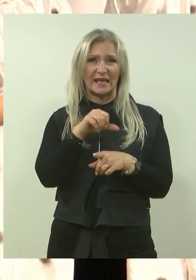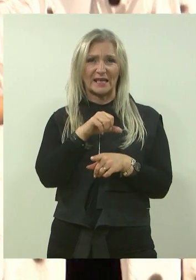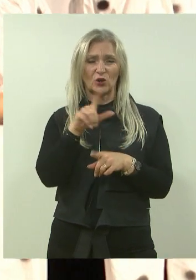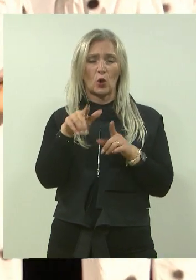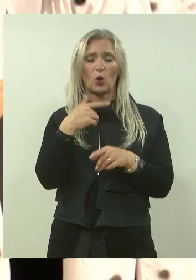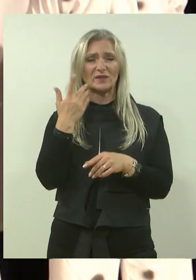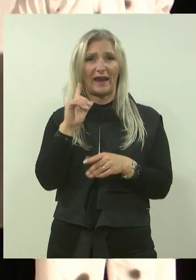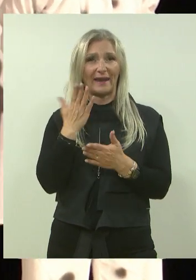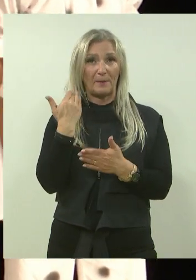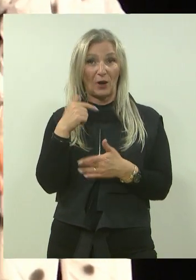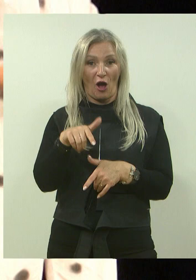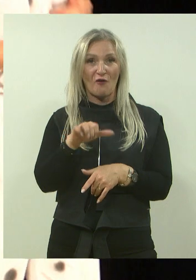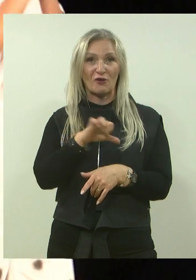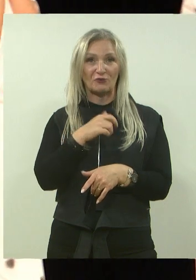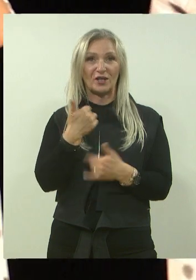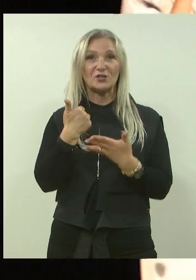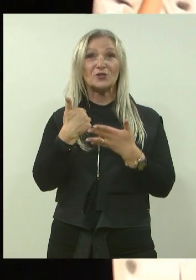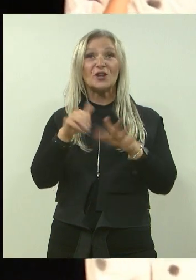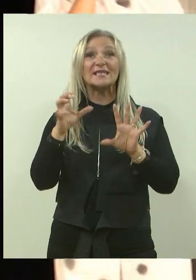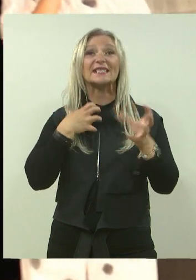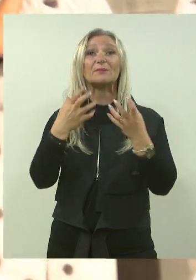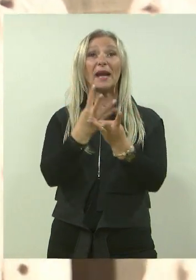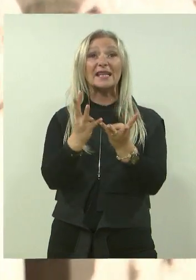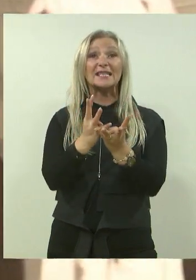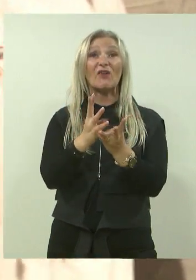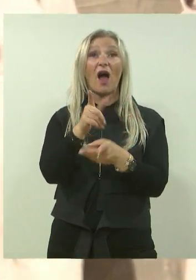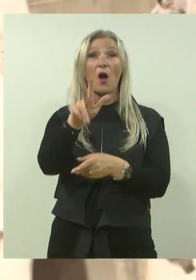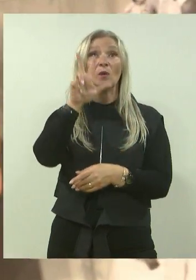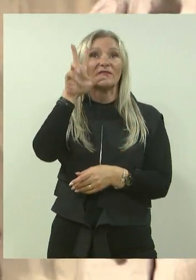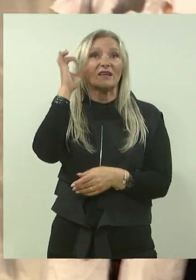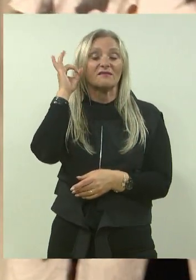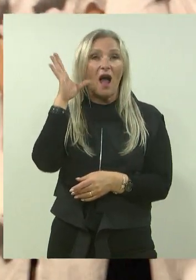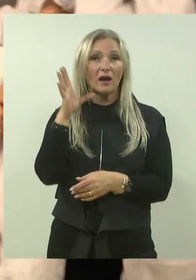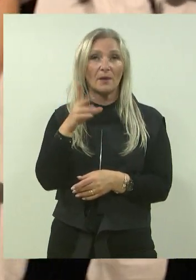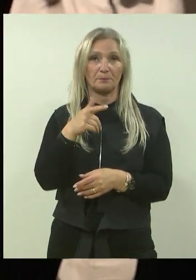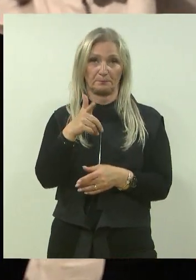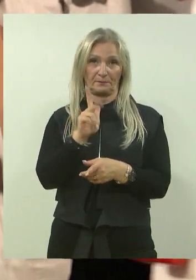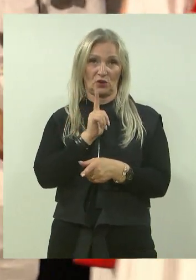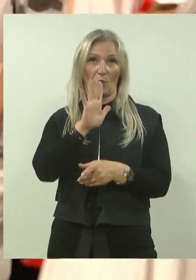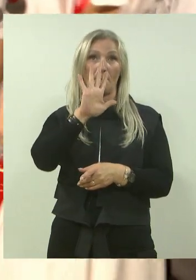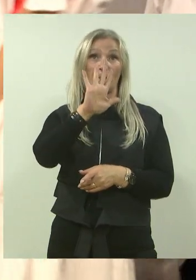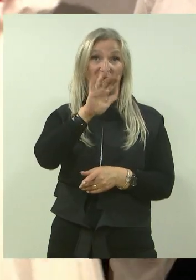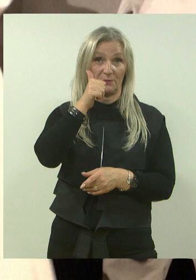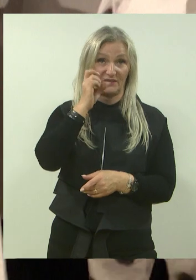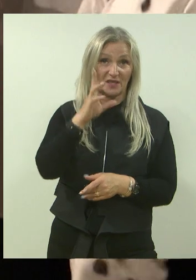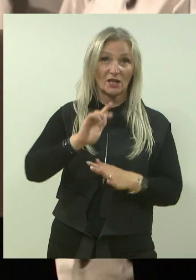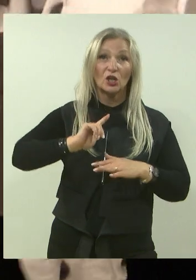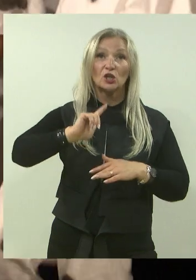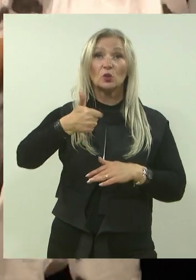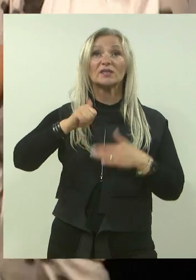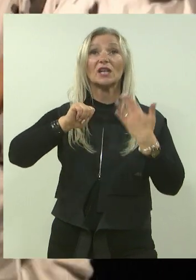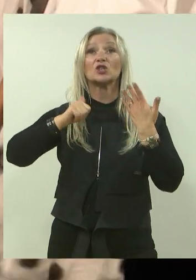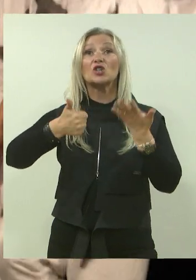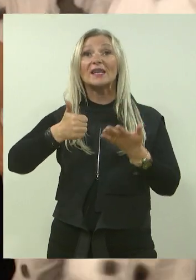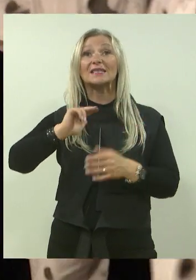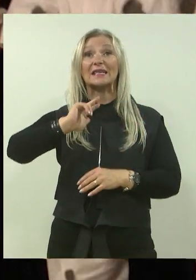Ove godine očekuje nas 16 predstava raspoređenih u tri dana. Prvi dan očekujemo 5 predstava, drugi dan 6 predstava i